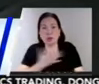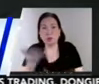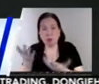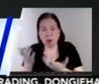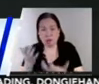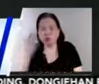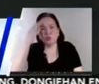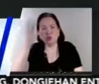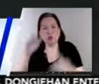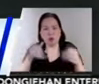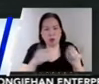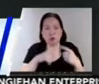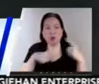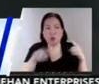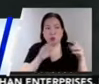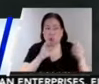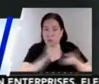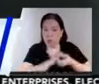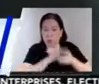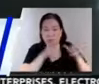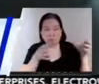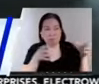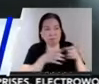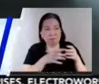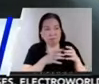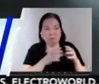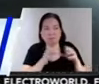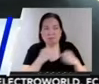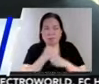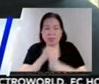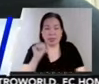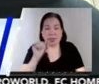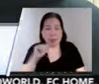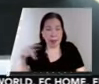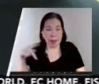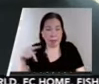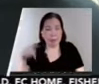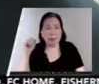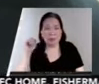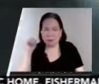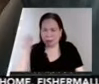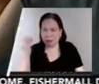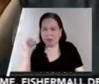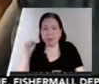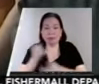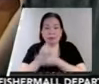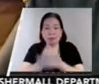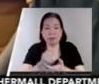partners ng app para mas marami raw ang matulungan sa oras ng pangangailangan.